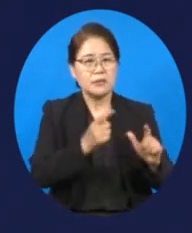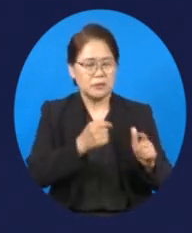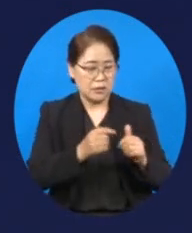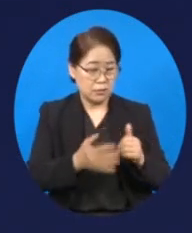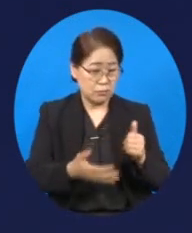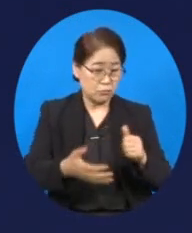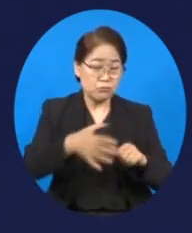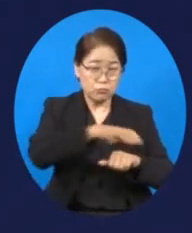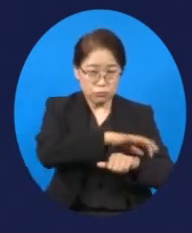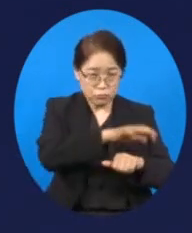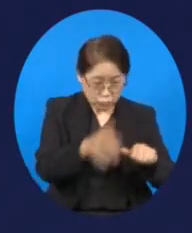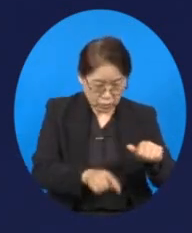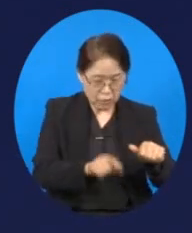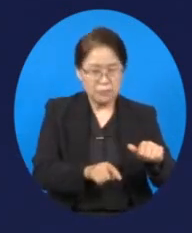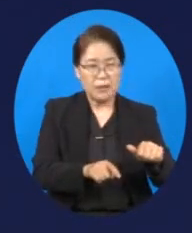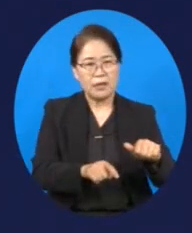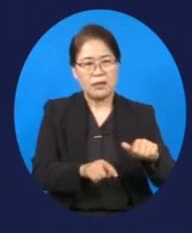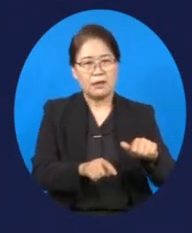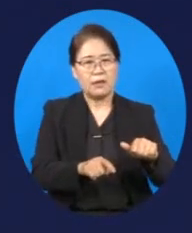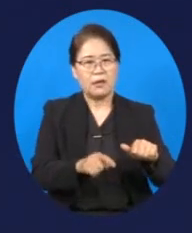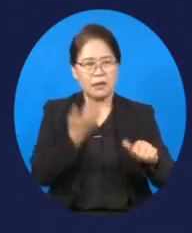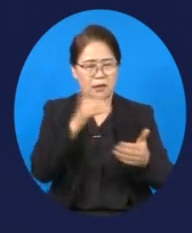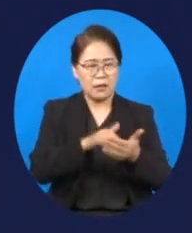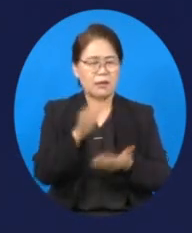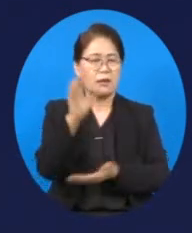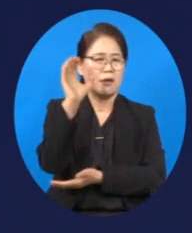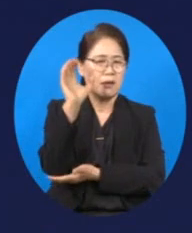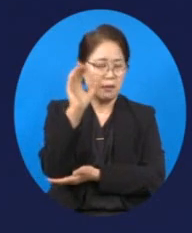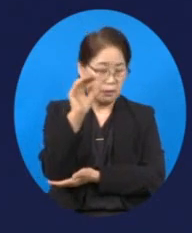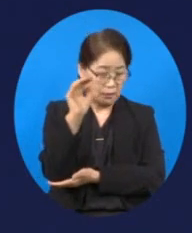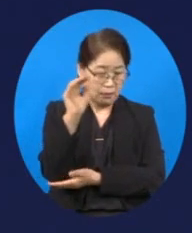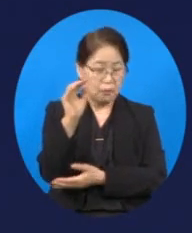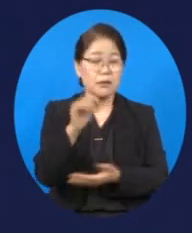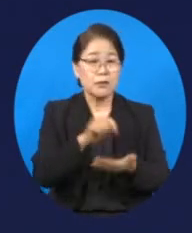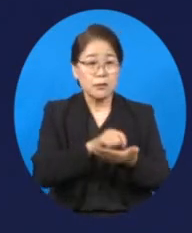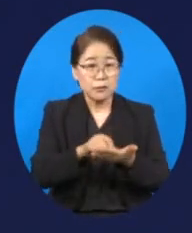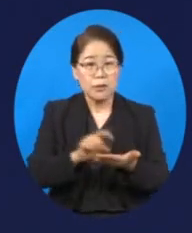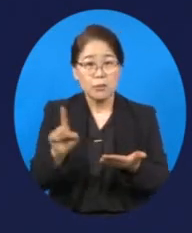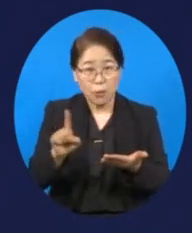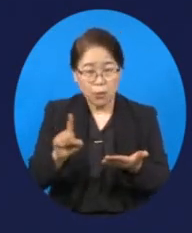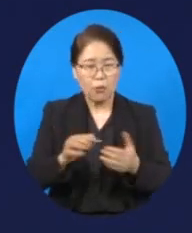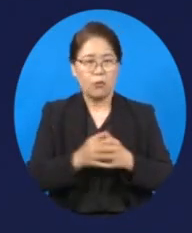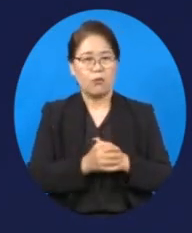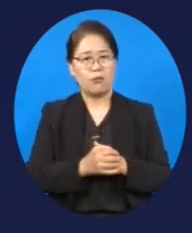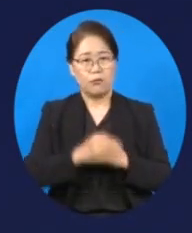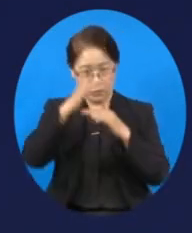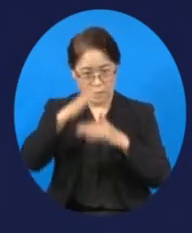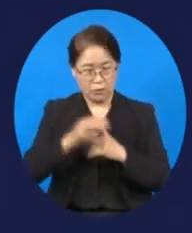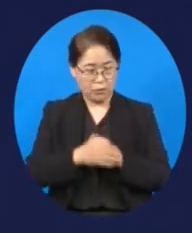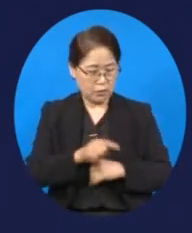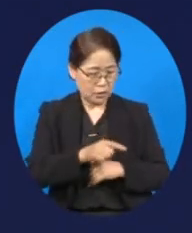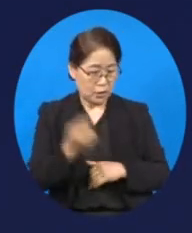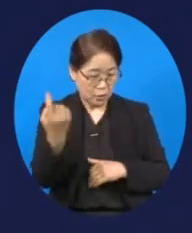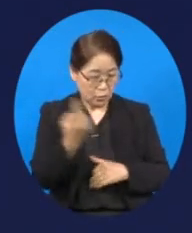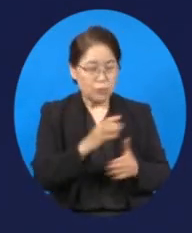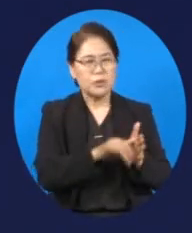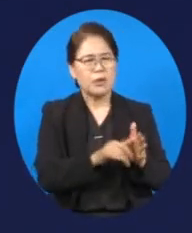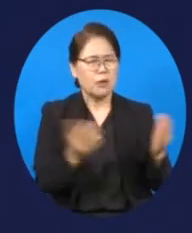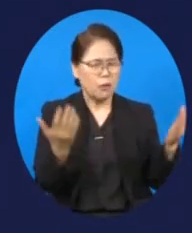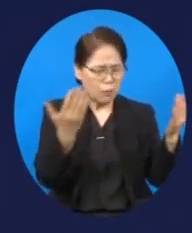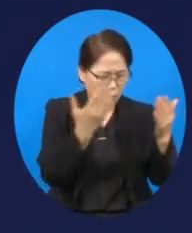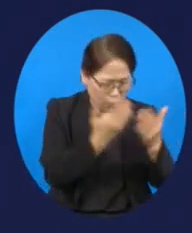앞에 다음과 같은 비문을 새겨 놓았다고 합니다 우리 함께 읽어볼까요 다 같이요 당신이 올 때 이곳은